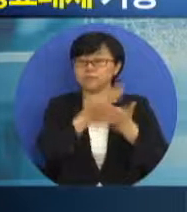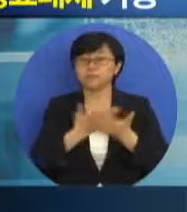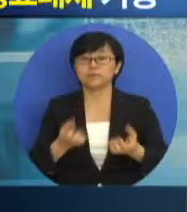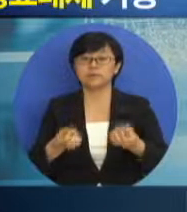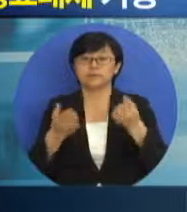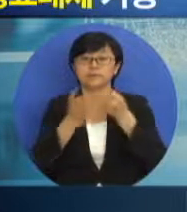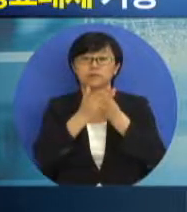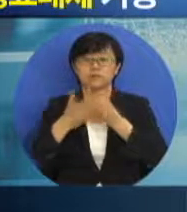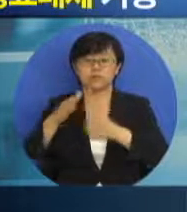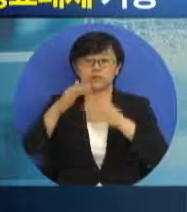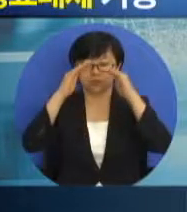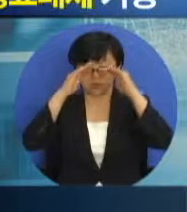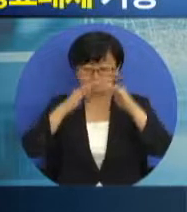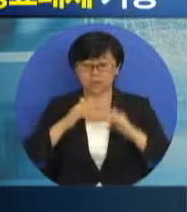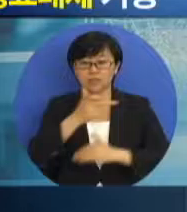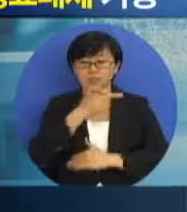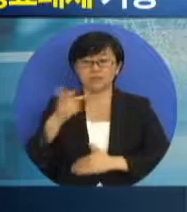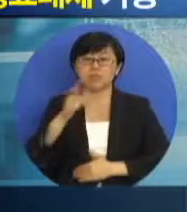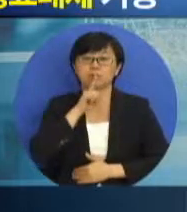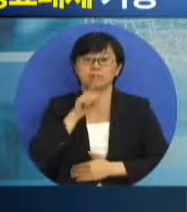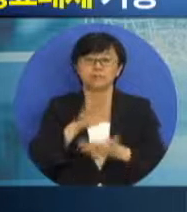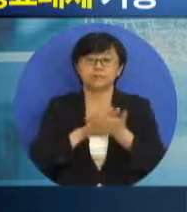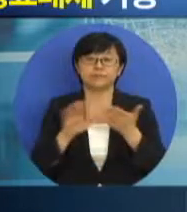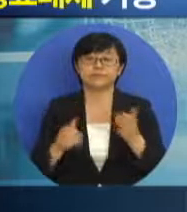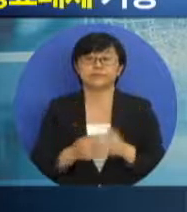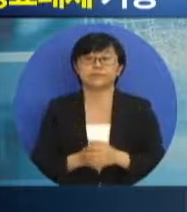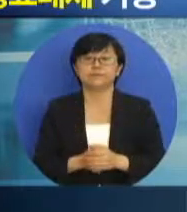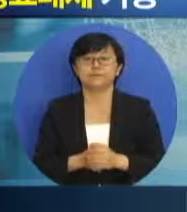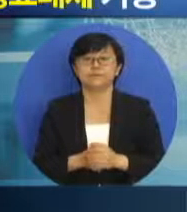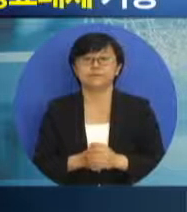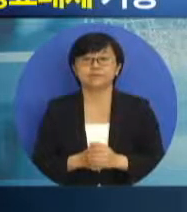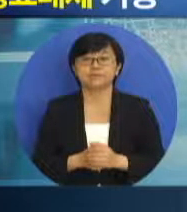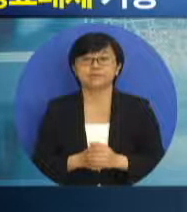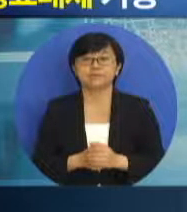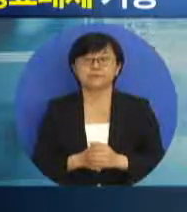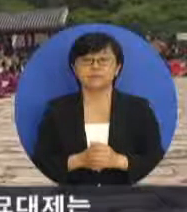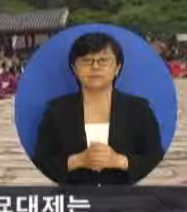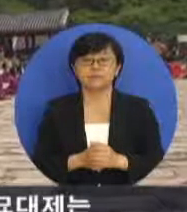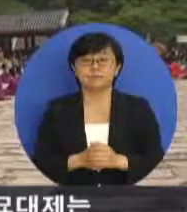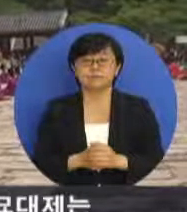크고 중요한 행사였기 때문에 종묘대제라고 불리기도 합니다.